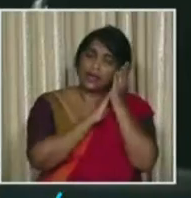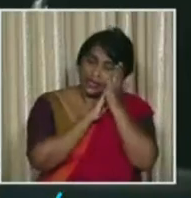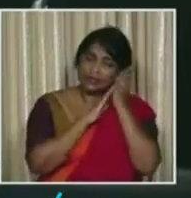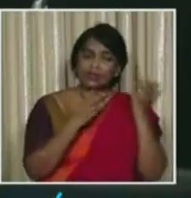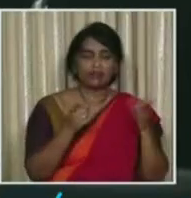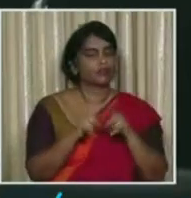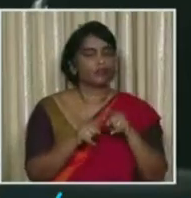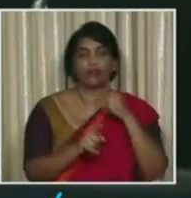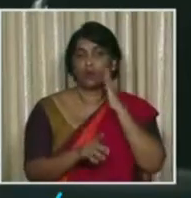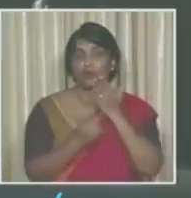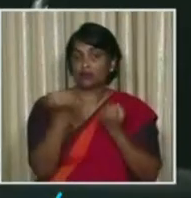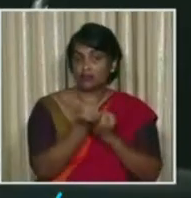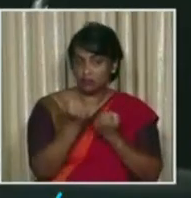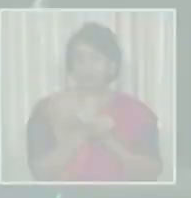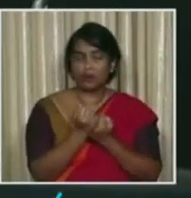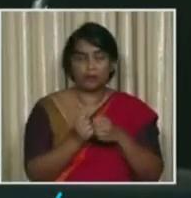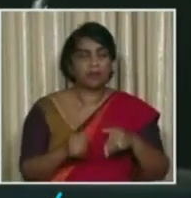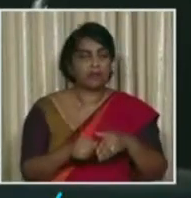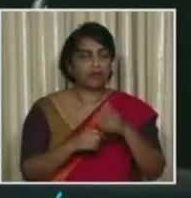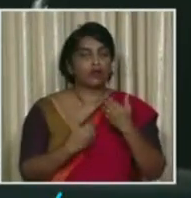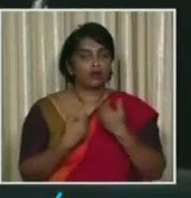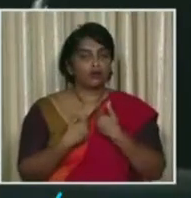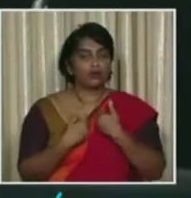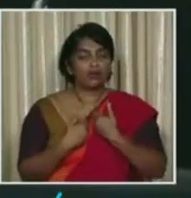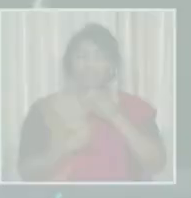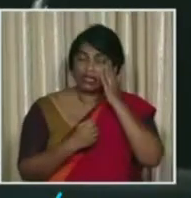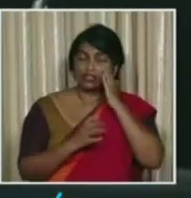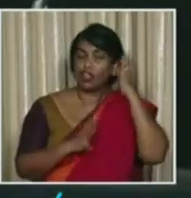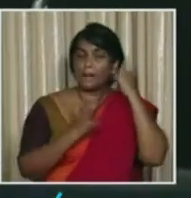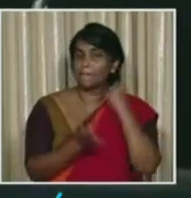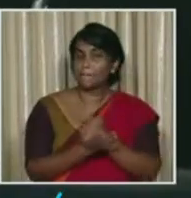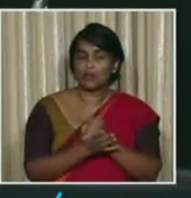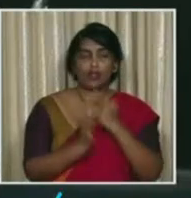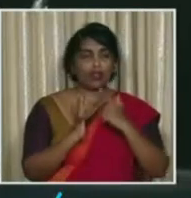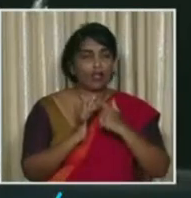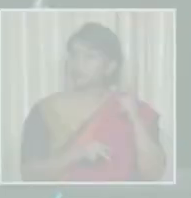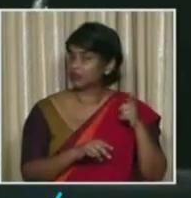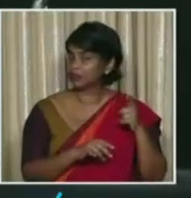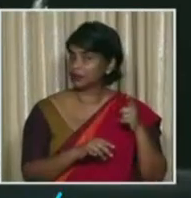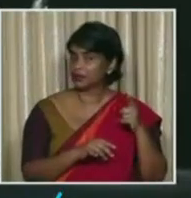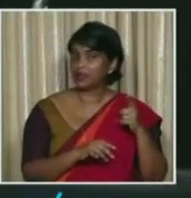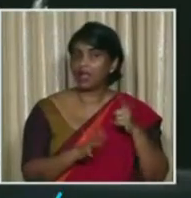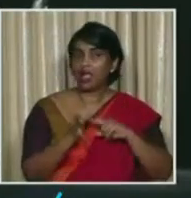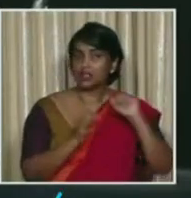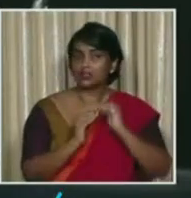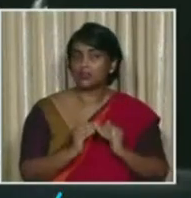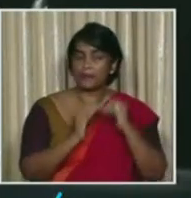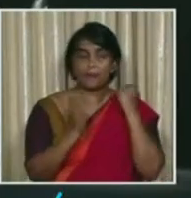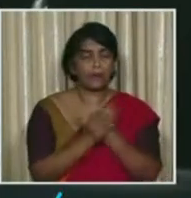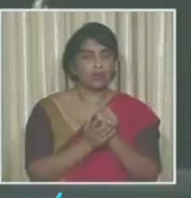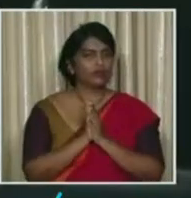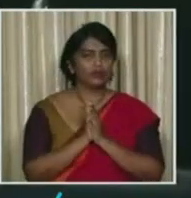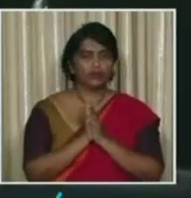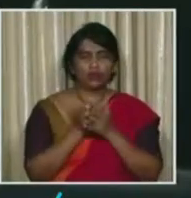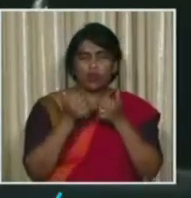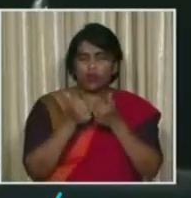මේව විදේශ සාධාර මත ලැබෙන පාරවල් අපි නිදාගත්තයි කියලා ලෝක බැංකුව ජාත්‍යන්තර මූල්‍ය අරමුදල ආසියානු සංවර්ධන බැංකුව සල්ලි